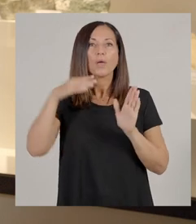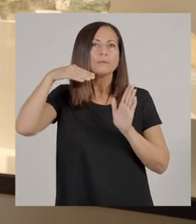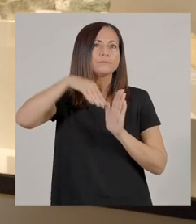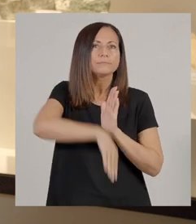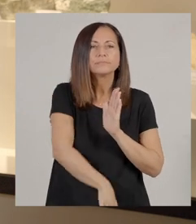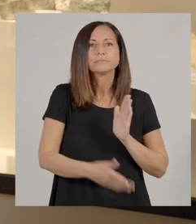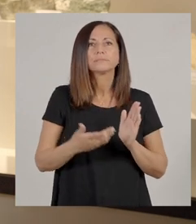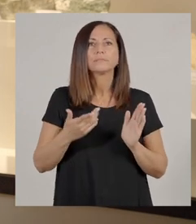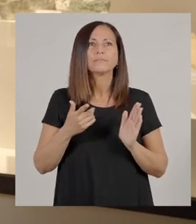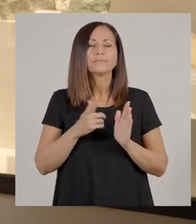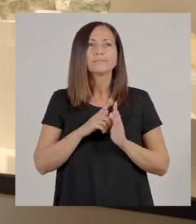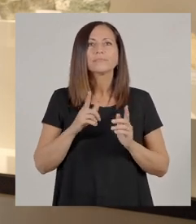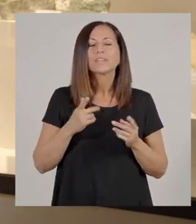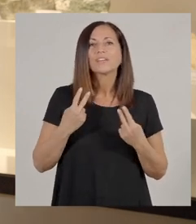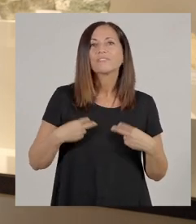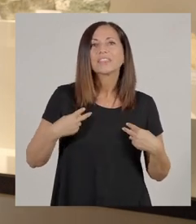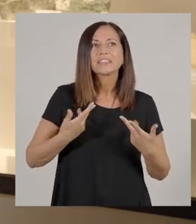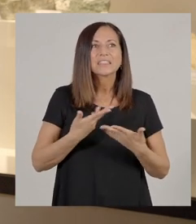sia stato proprio un tracollo